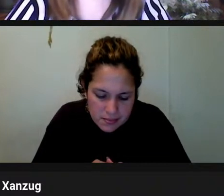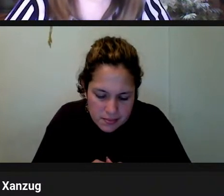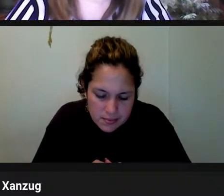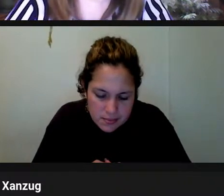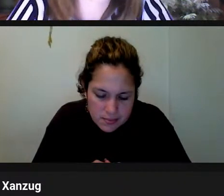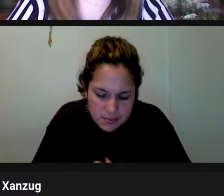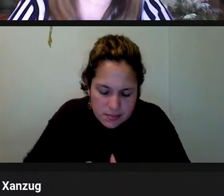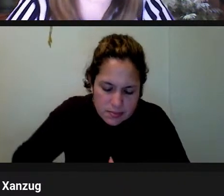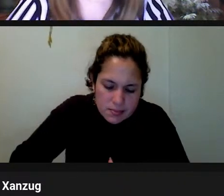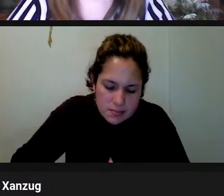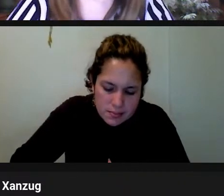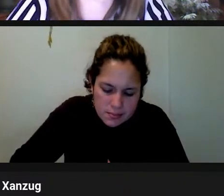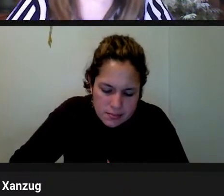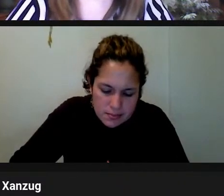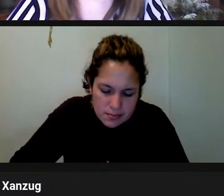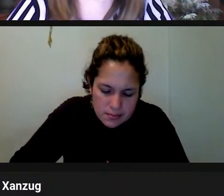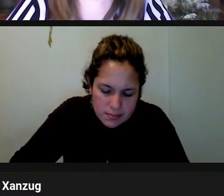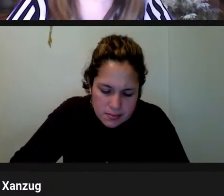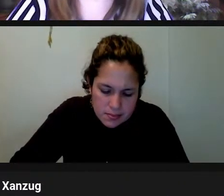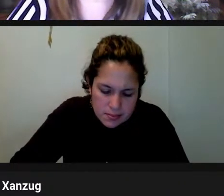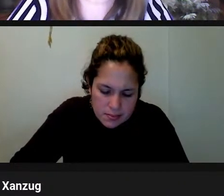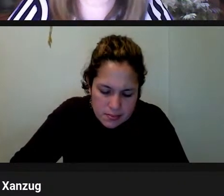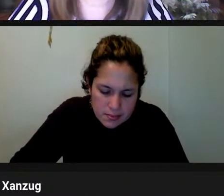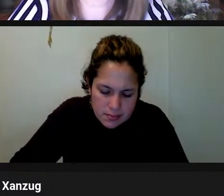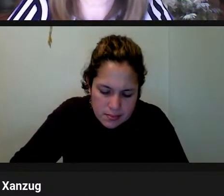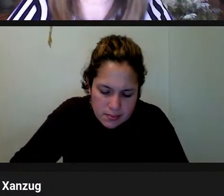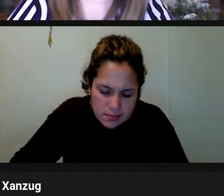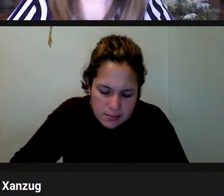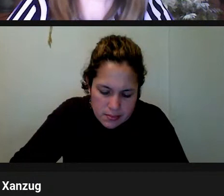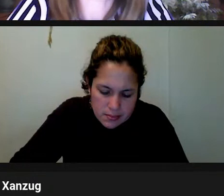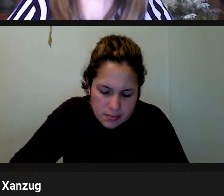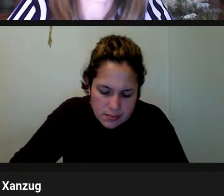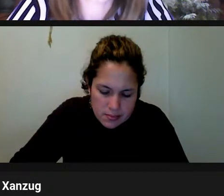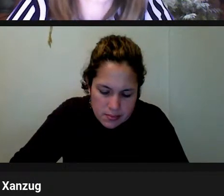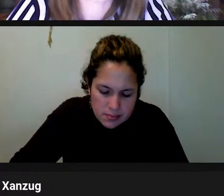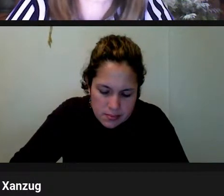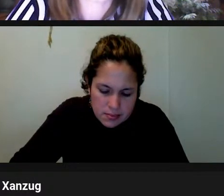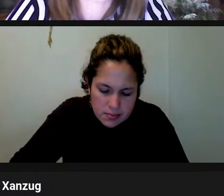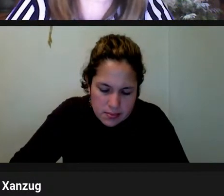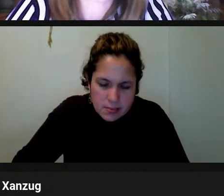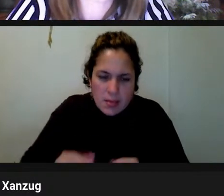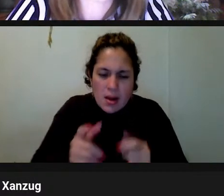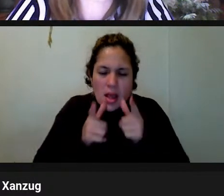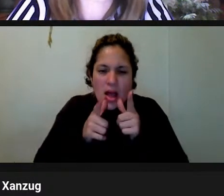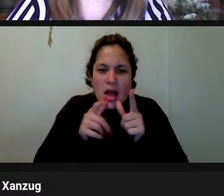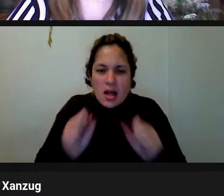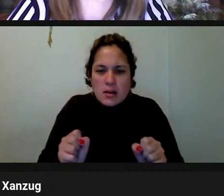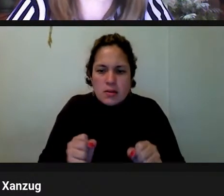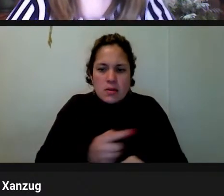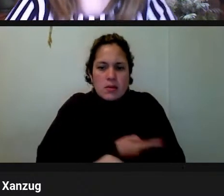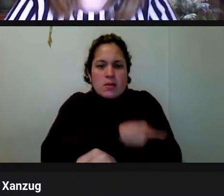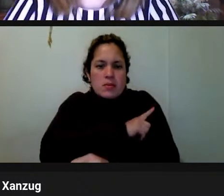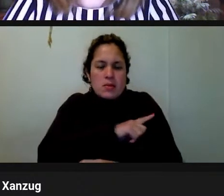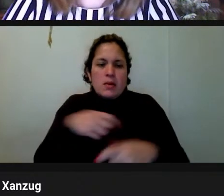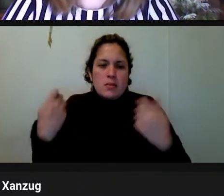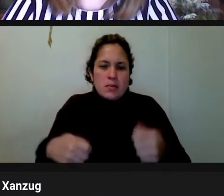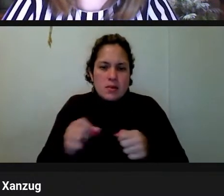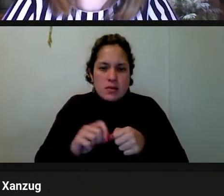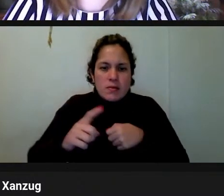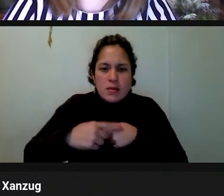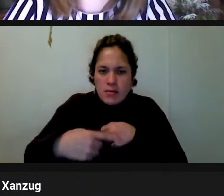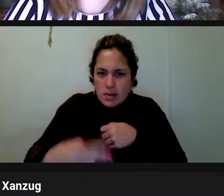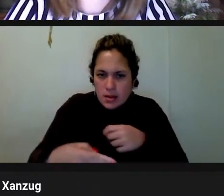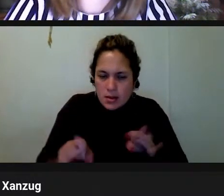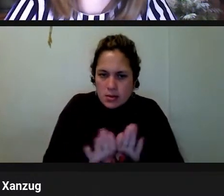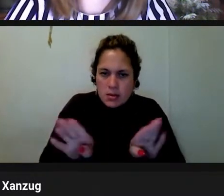polskiego wyrazu, po prostu do modelu odmiany. A língua polonesa exige que sejam declinados, inclusive